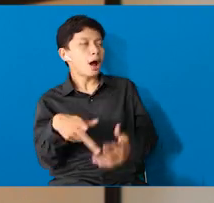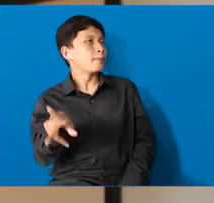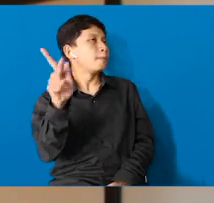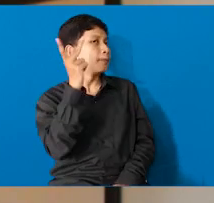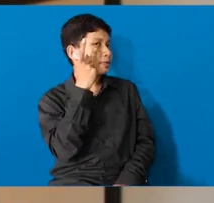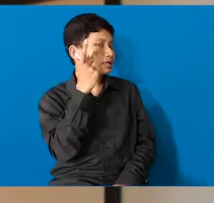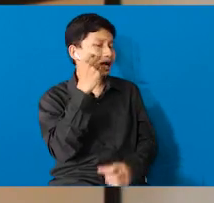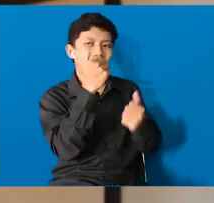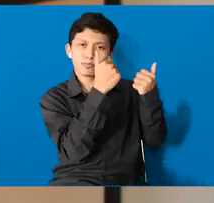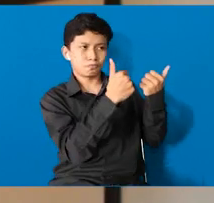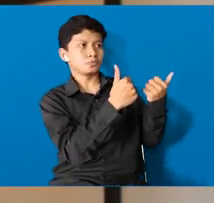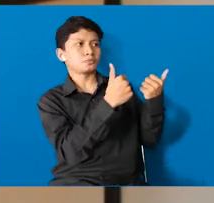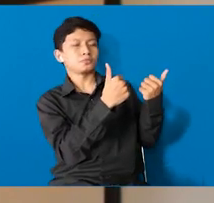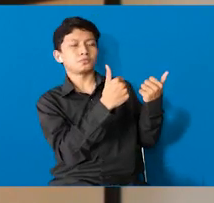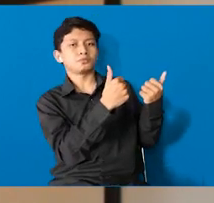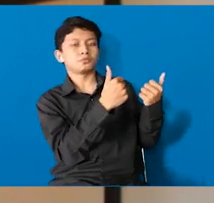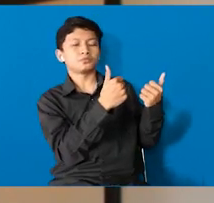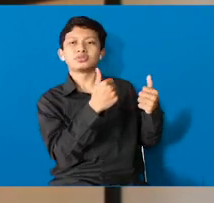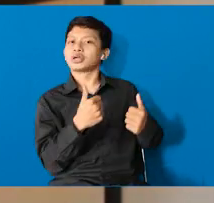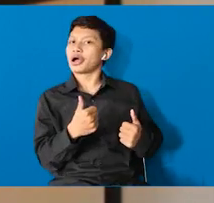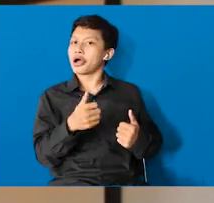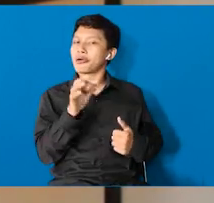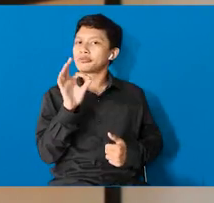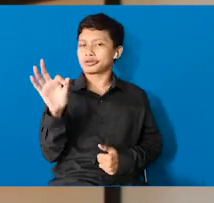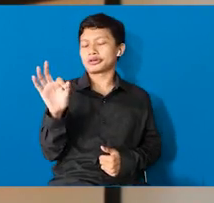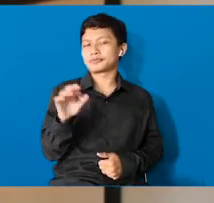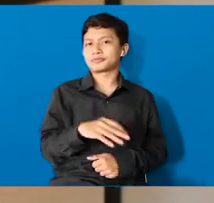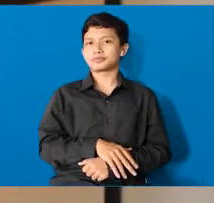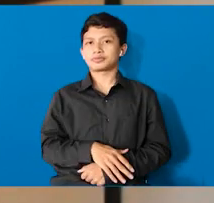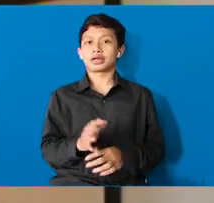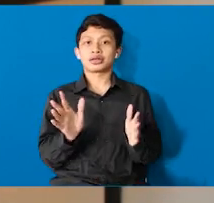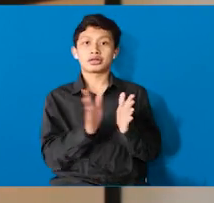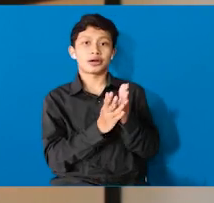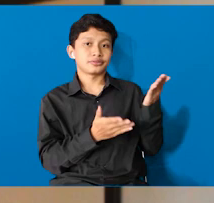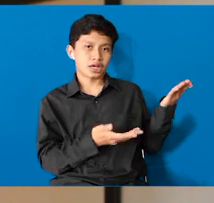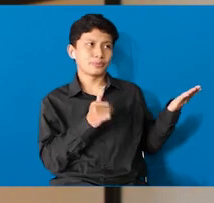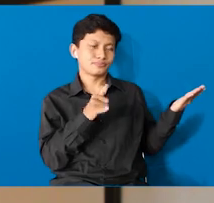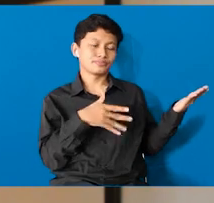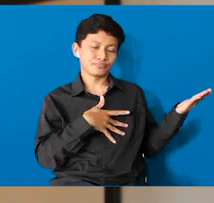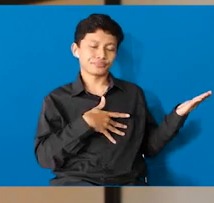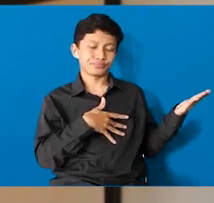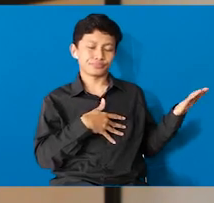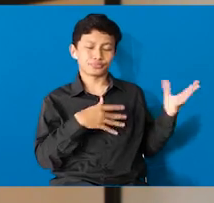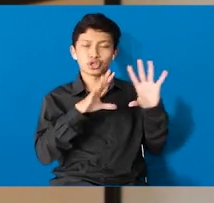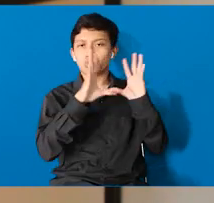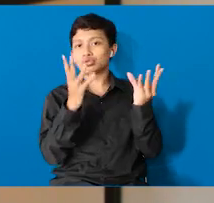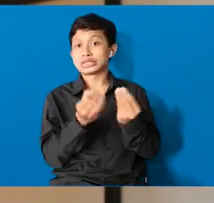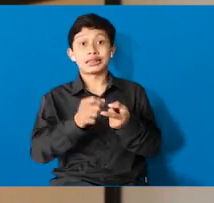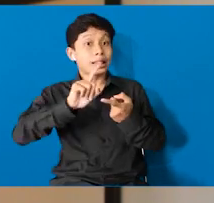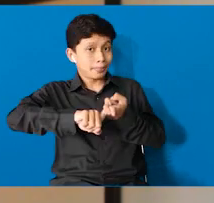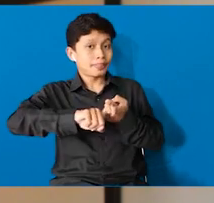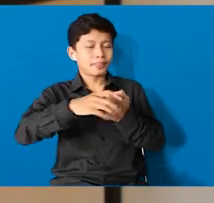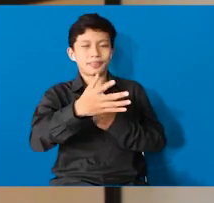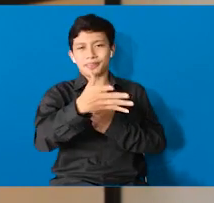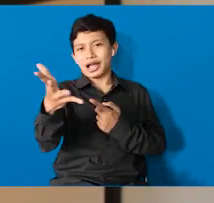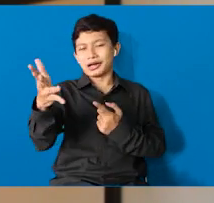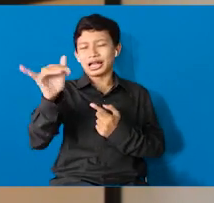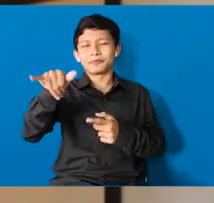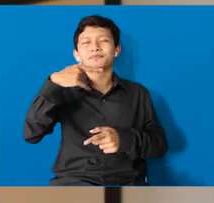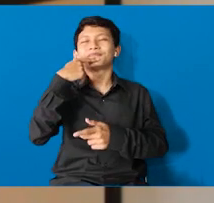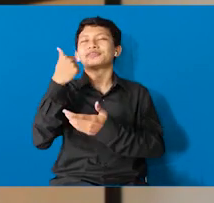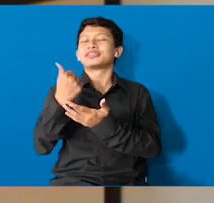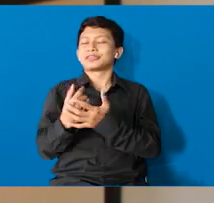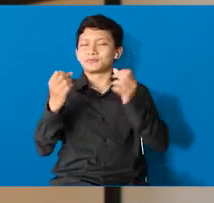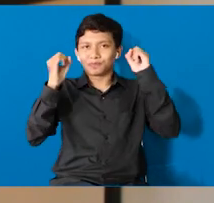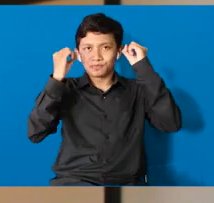mencegah lebih baik daripada mengobati, begitu ya Ibu. Betul. Ya. Ya, itu Sobat Inklusi, beberapa hal yang kemudian memang perlu